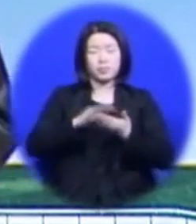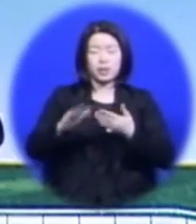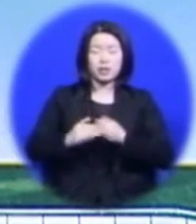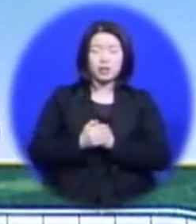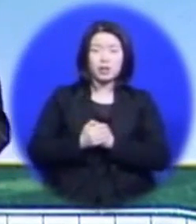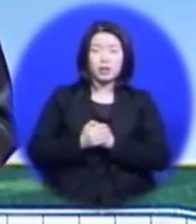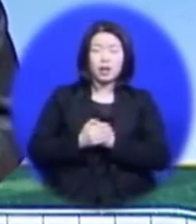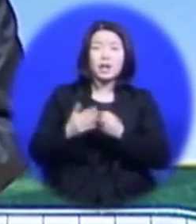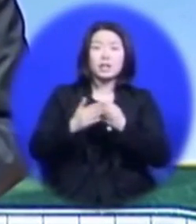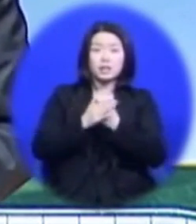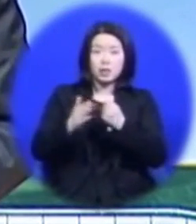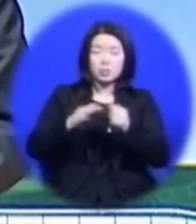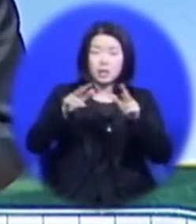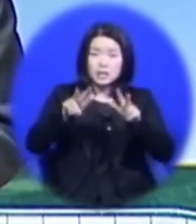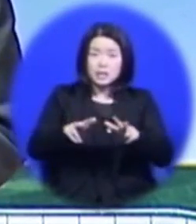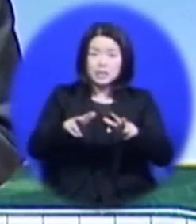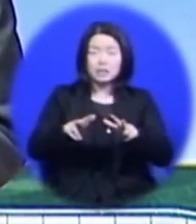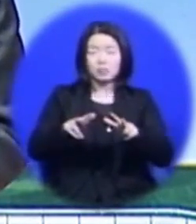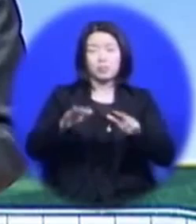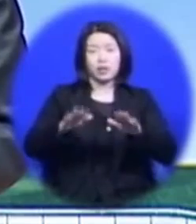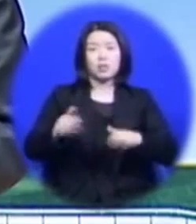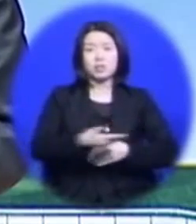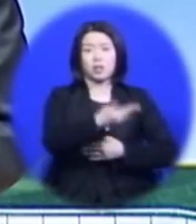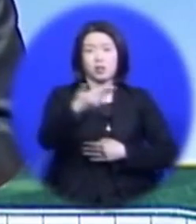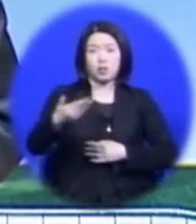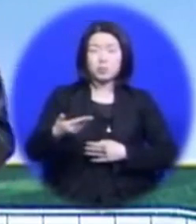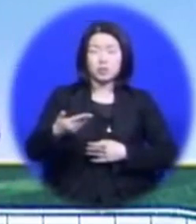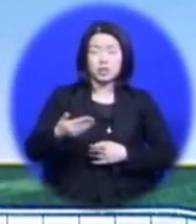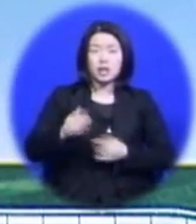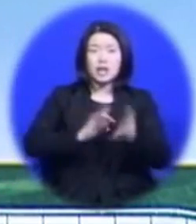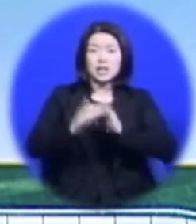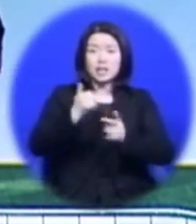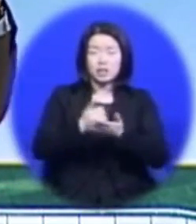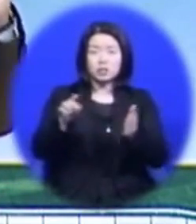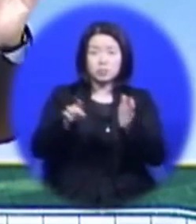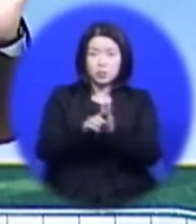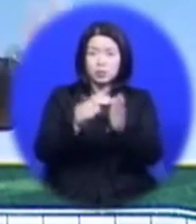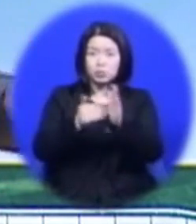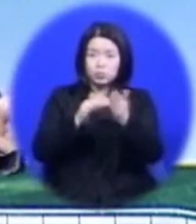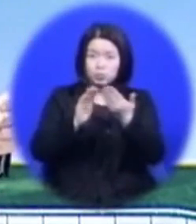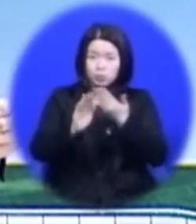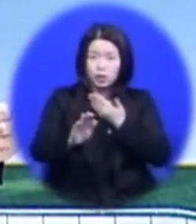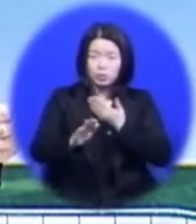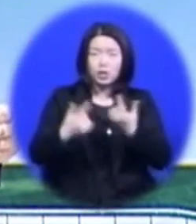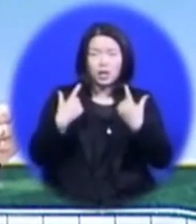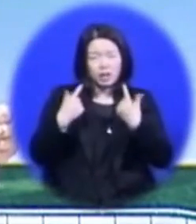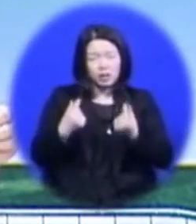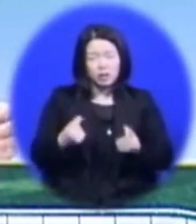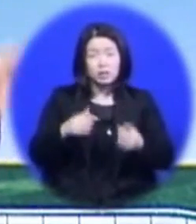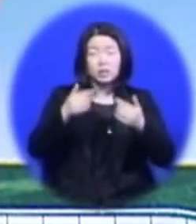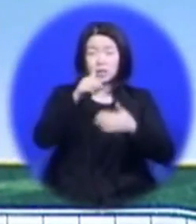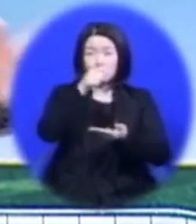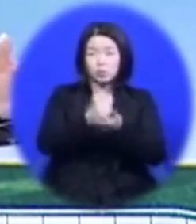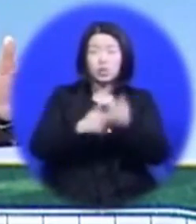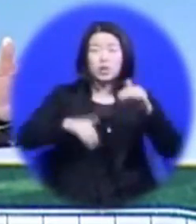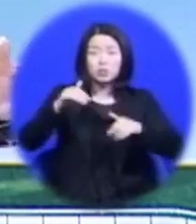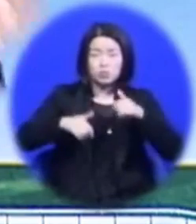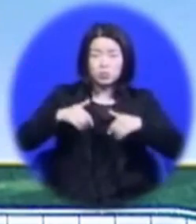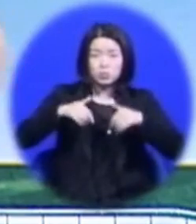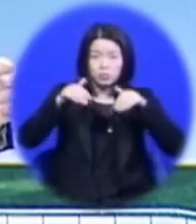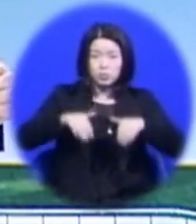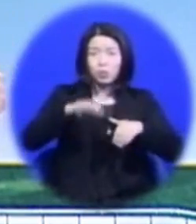그러므로 지금 현재 여러분들이 예수를 믿고도 여전히 죄의 종노릇하고 기쁨